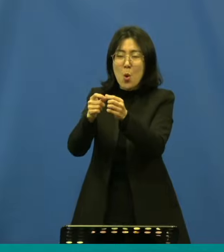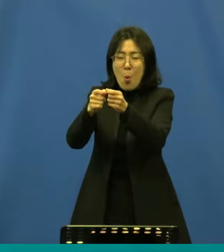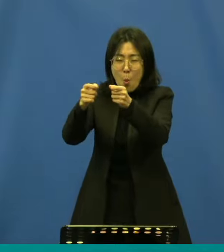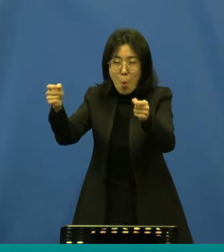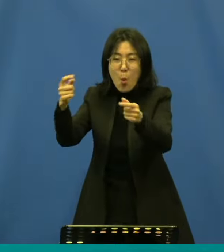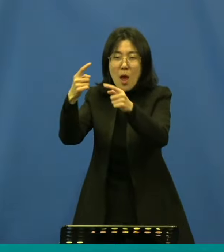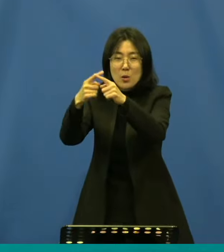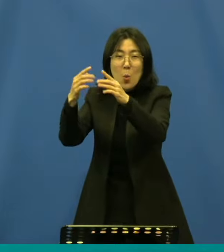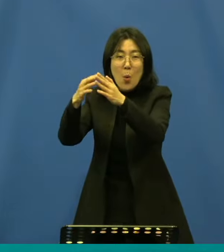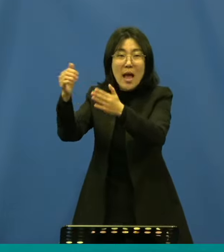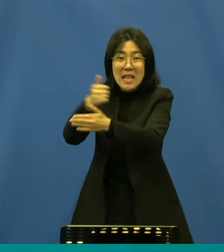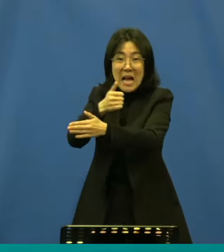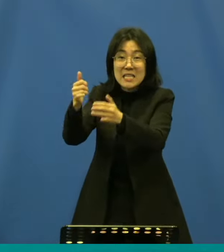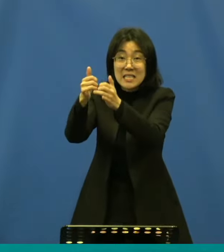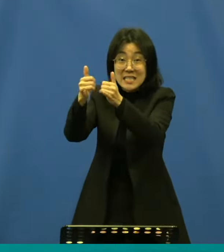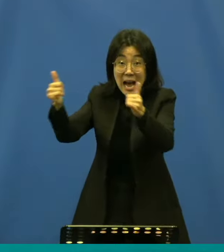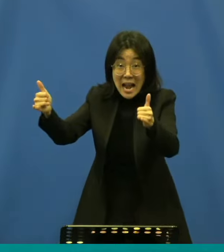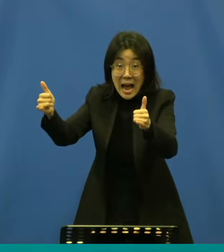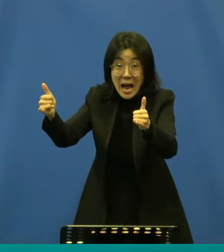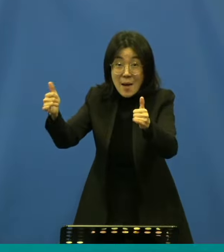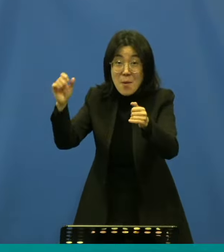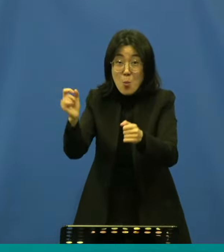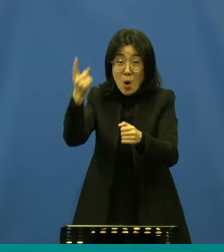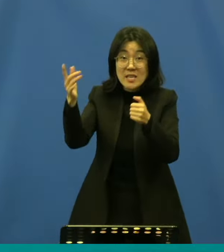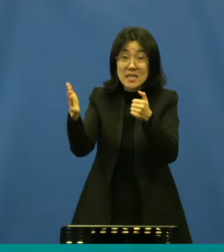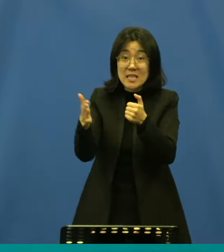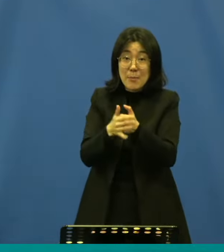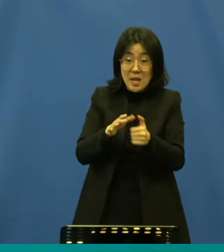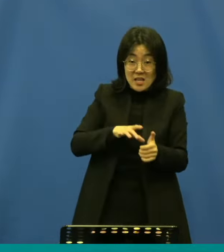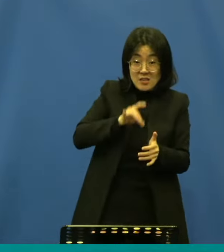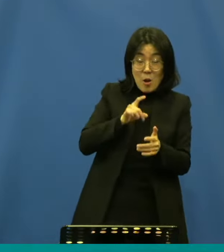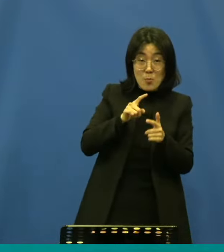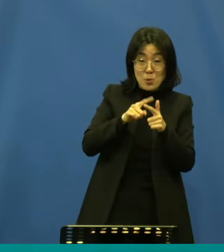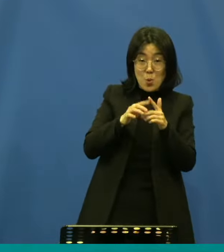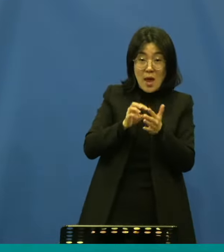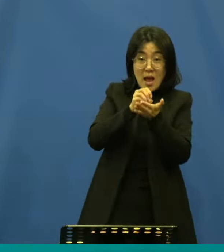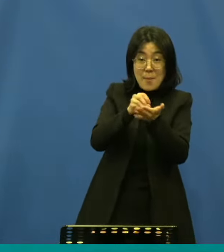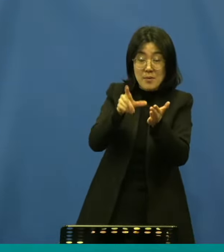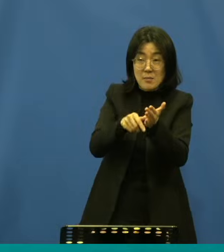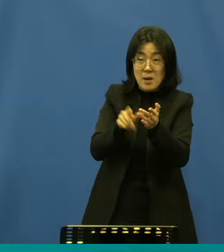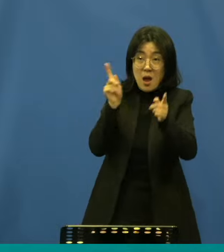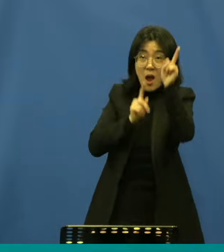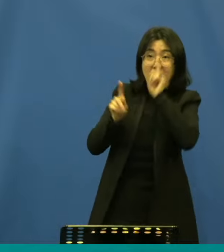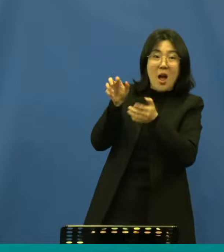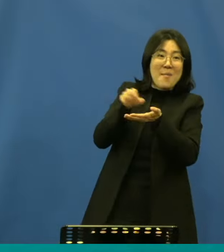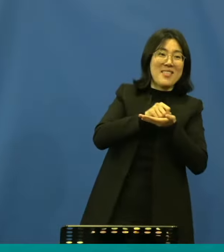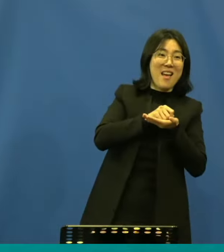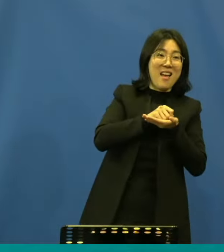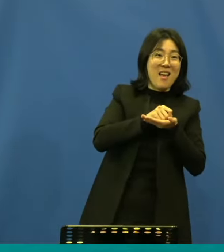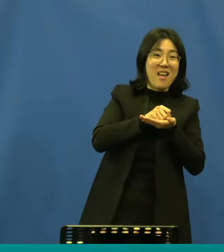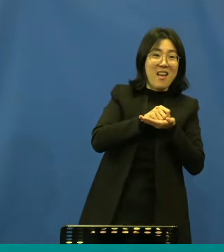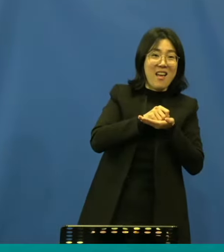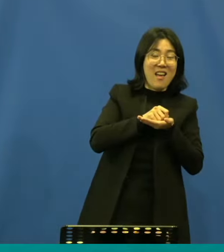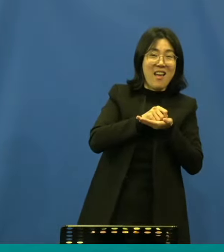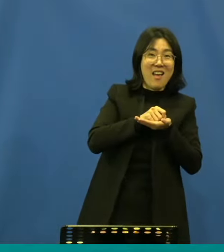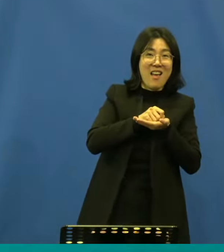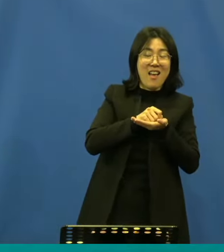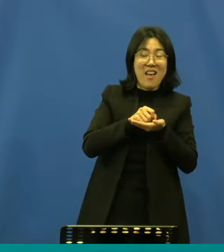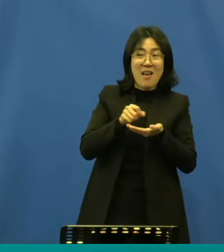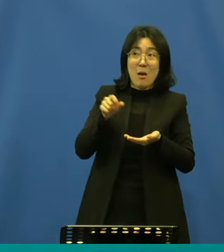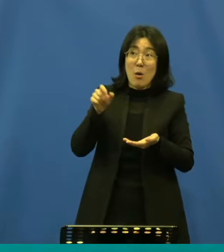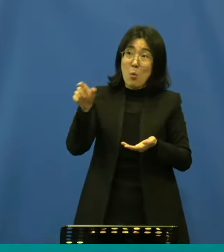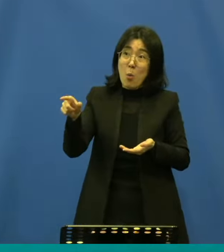이 초신자들은 기대치가 있는 거예요. 저 정도 예수 믿었으면 천계는 아니라도 중간치는